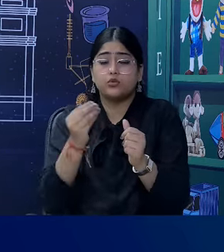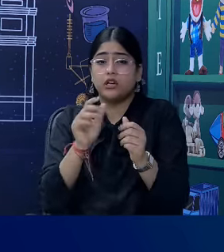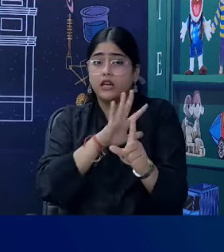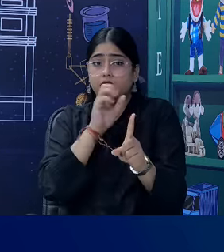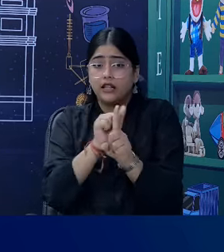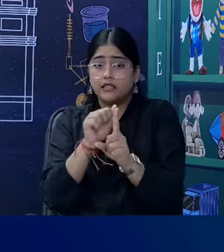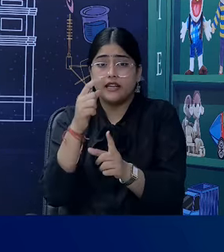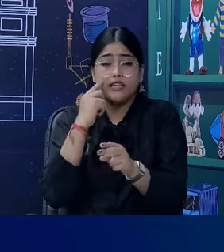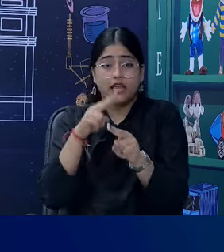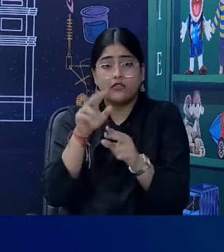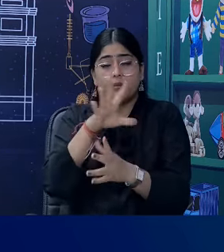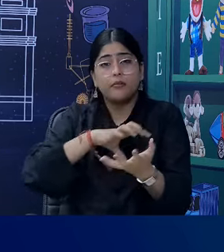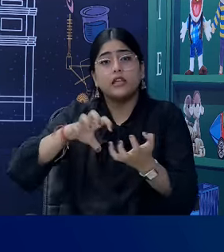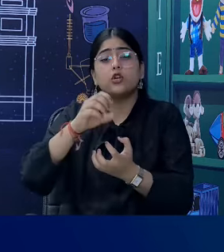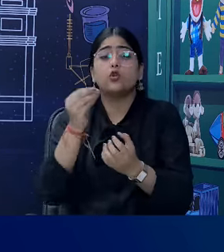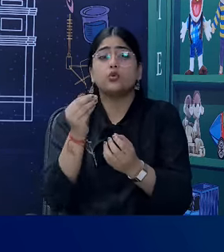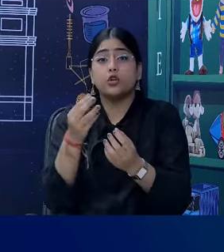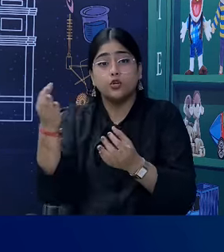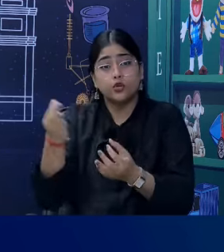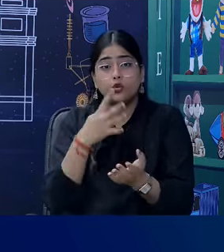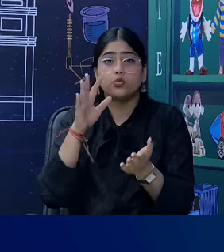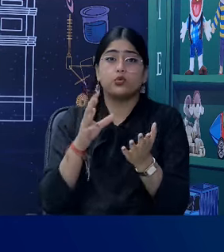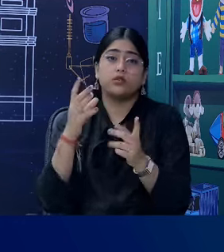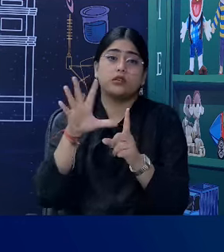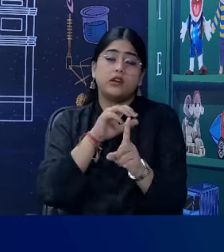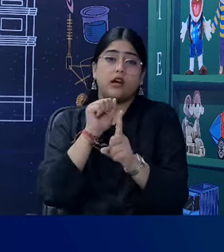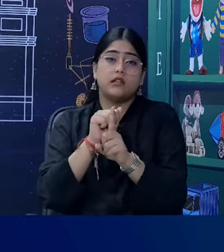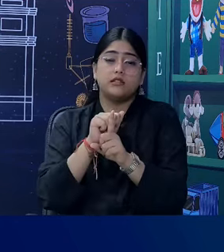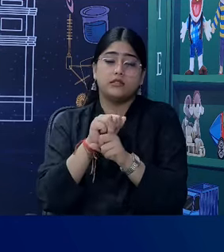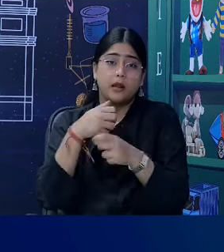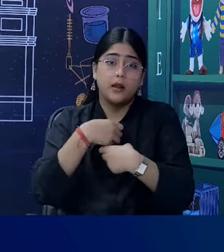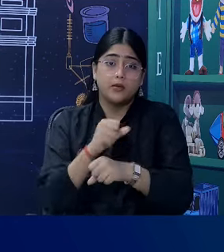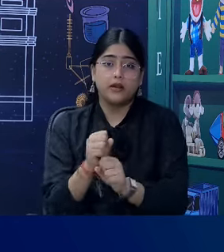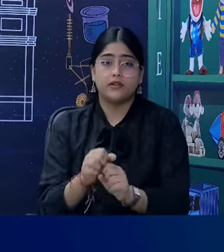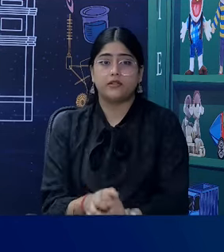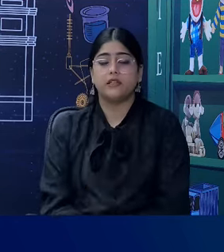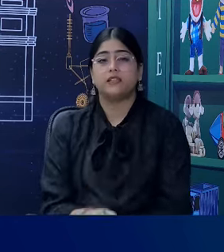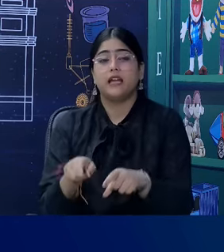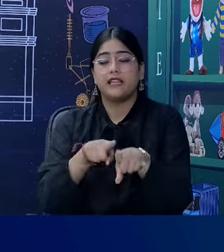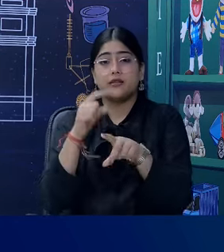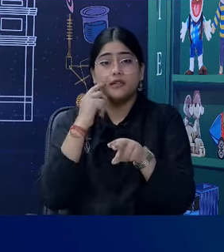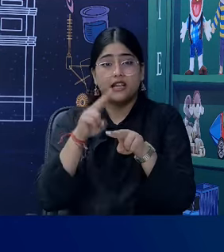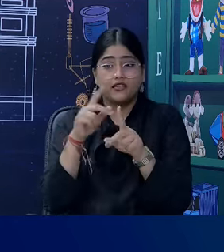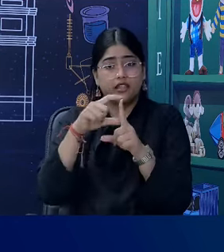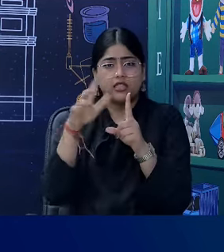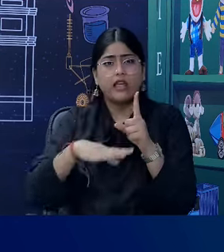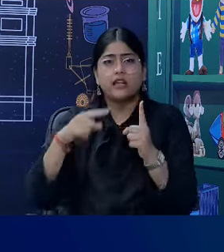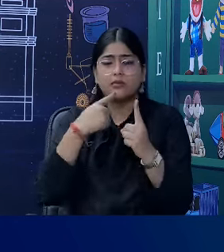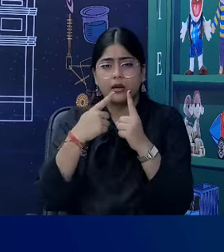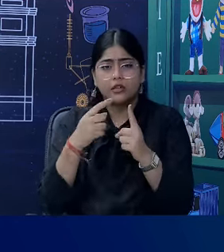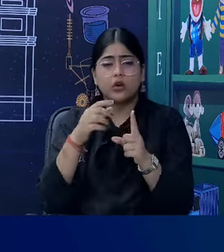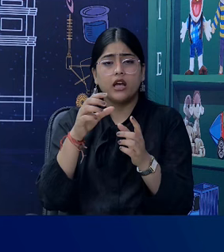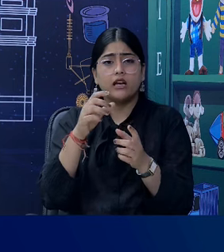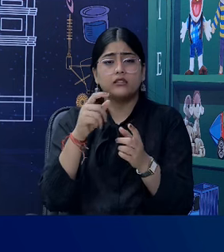लोग जो है मौजूद हैं यहां पर आपको थोड़ा सा असम का भी आपको संस्कृति का भाव महसूस होगा थोड़ा हरियाण का पंजाब ह तरह का